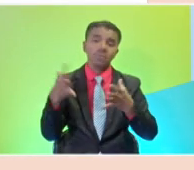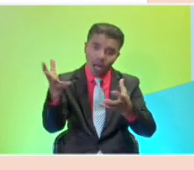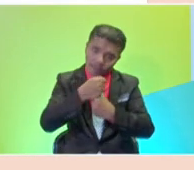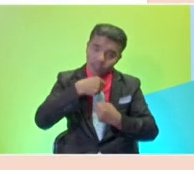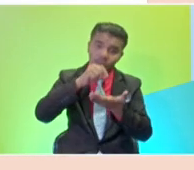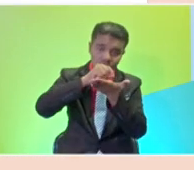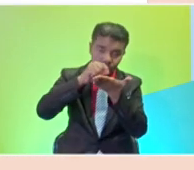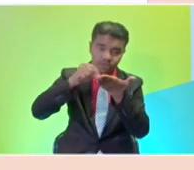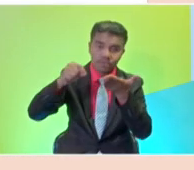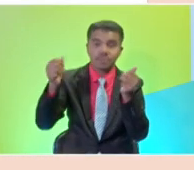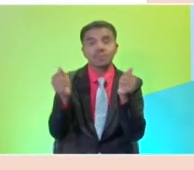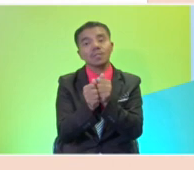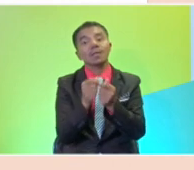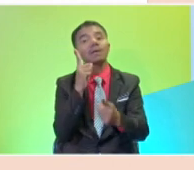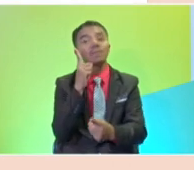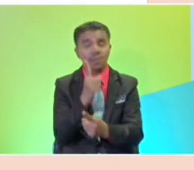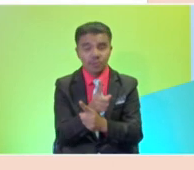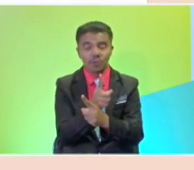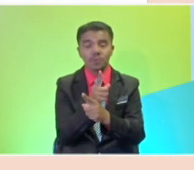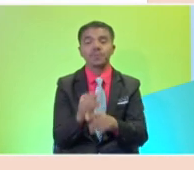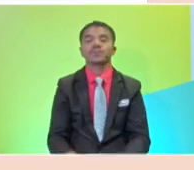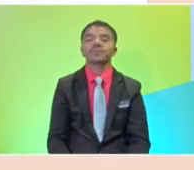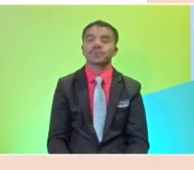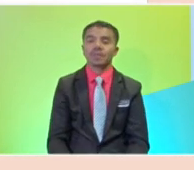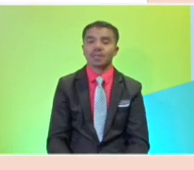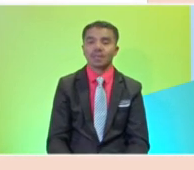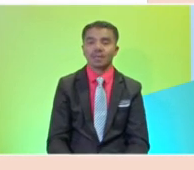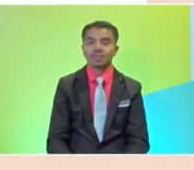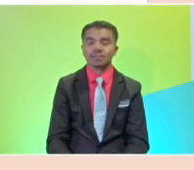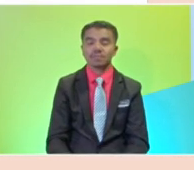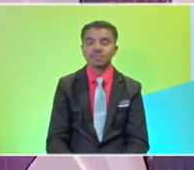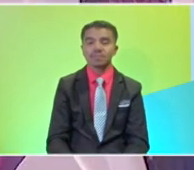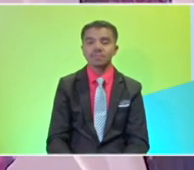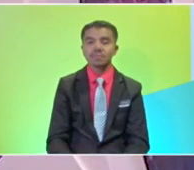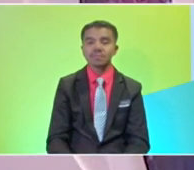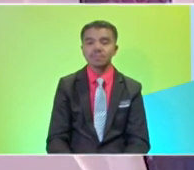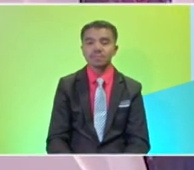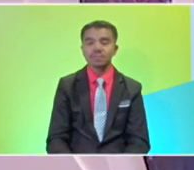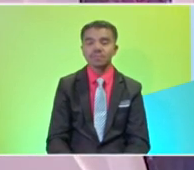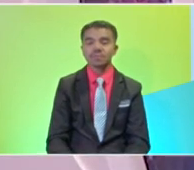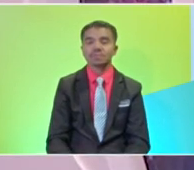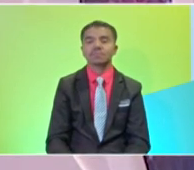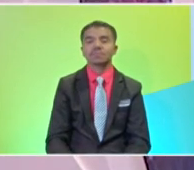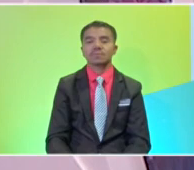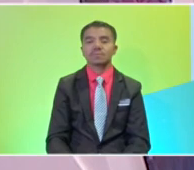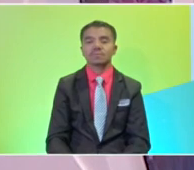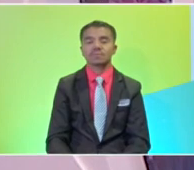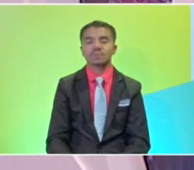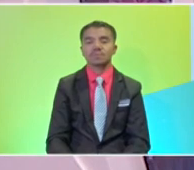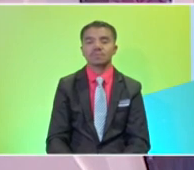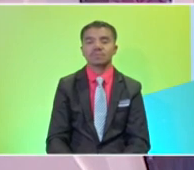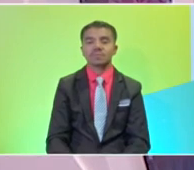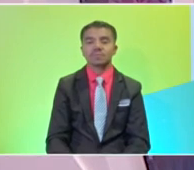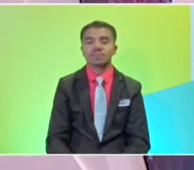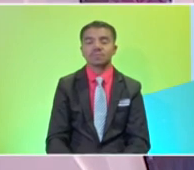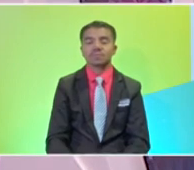perkataan tadi baca dengan sebagainya Ok kemudian ti ada reod transit yang selaras daripada Kementerian jadi Mak kita